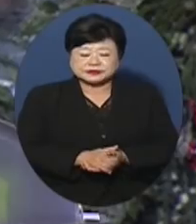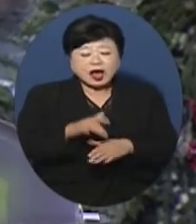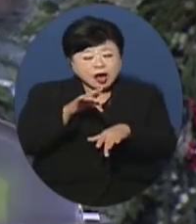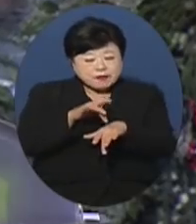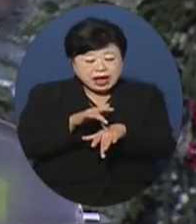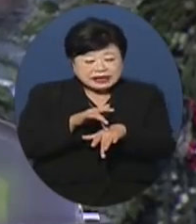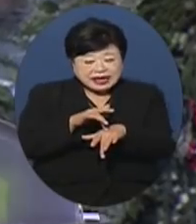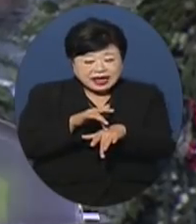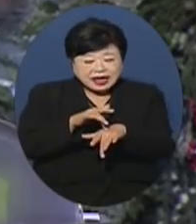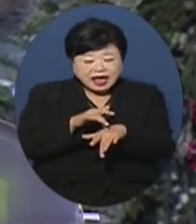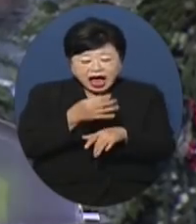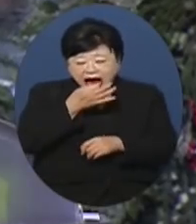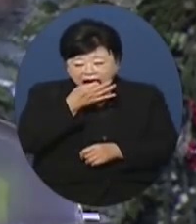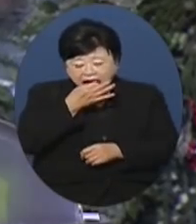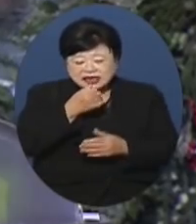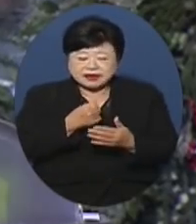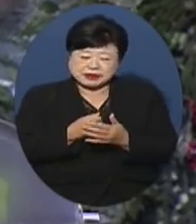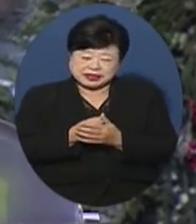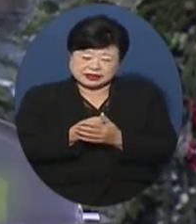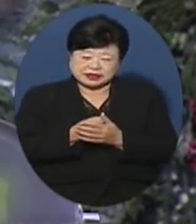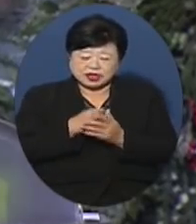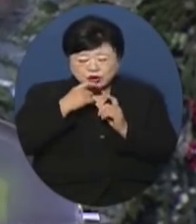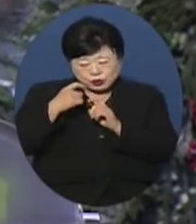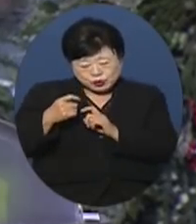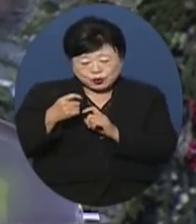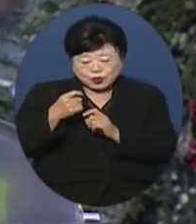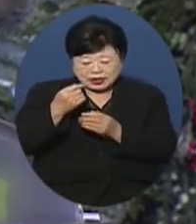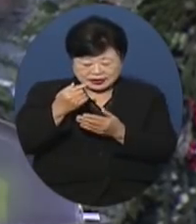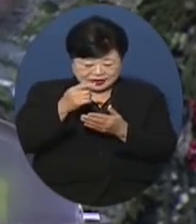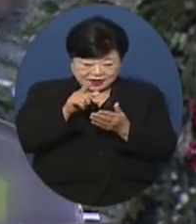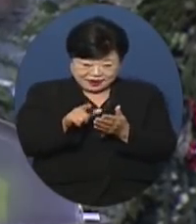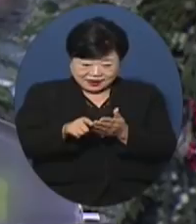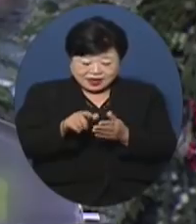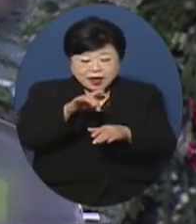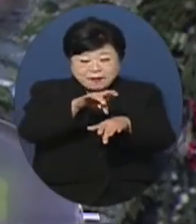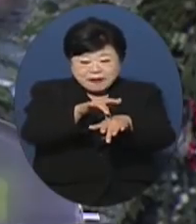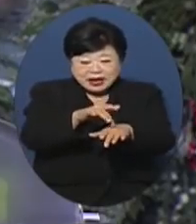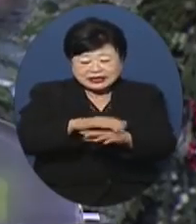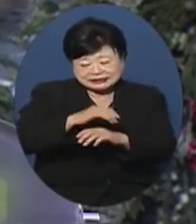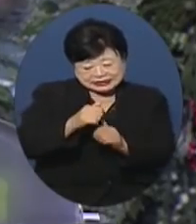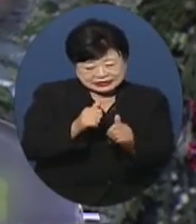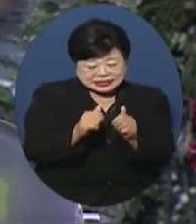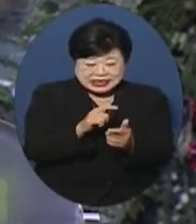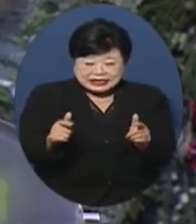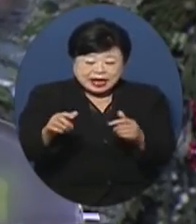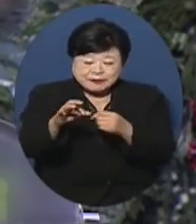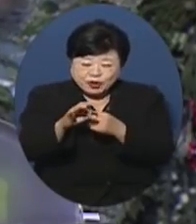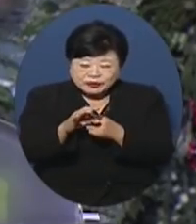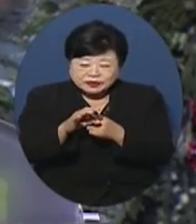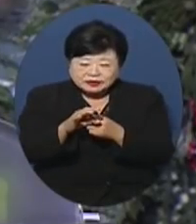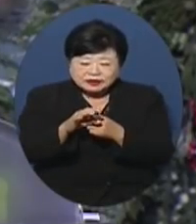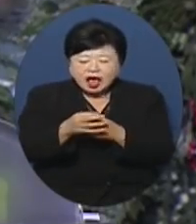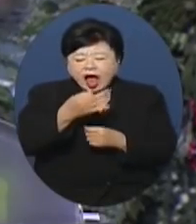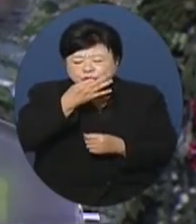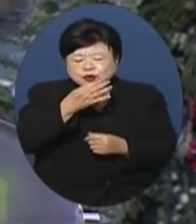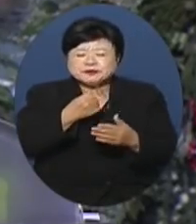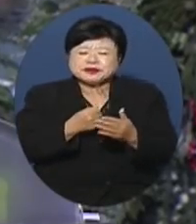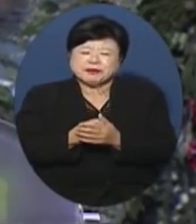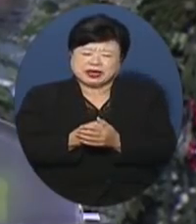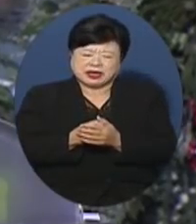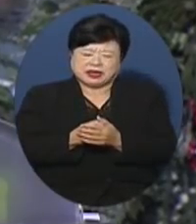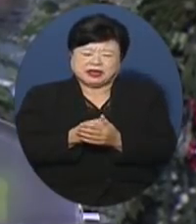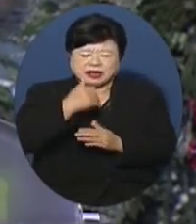마귀가 욕심으로 유혹을 할 때 마귀를 대적하지 않으면 그 욕심 때문에